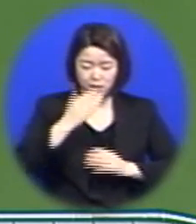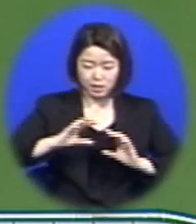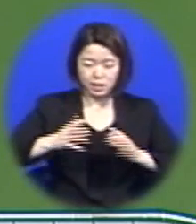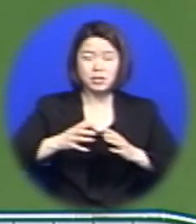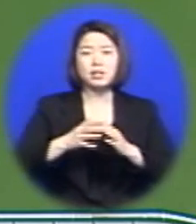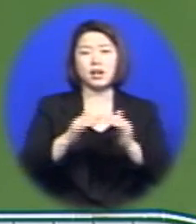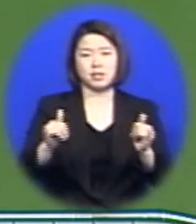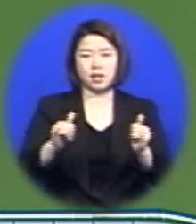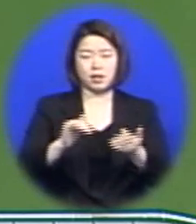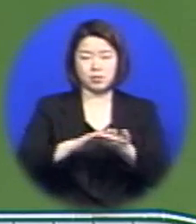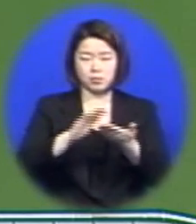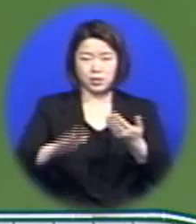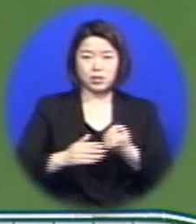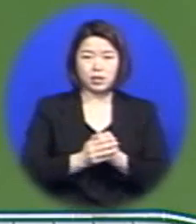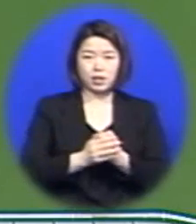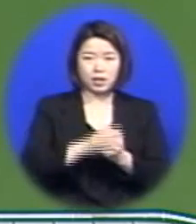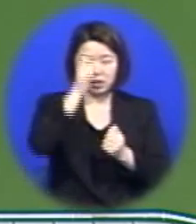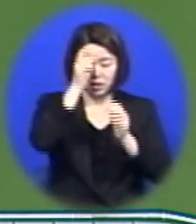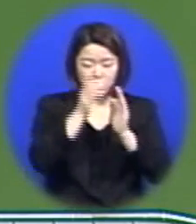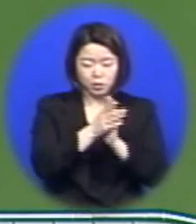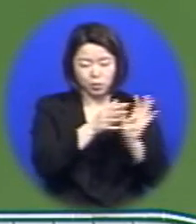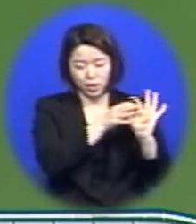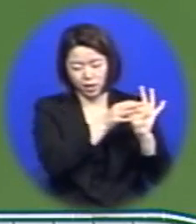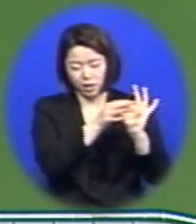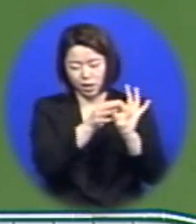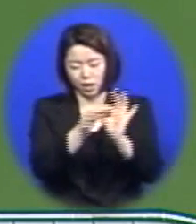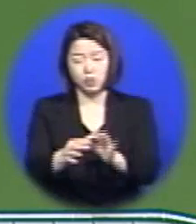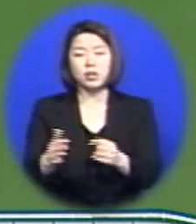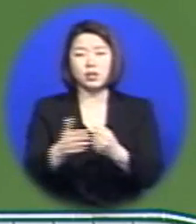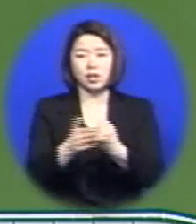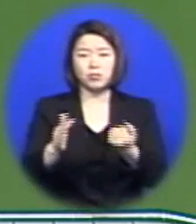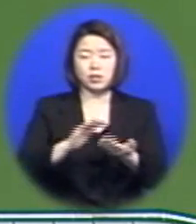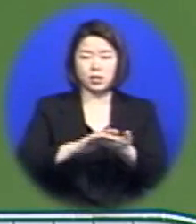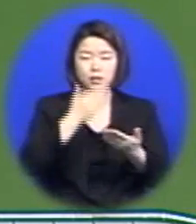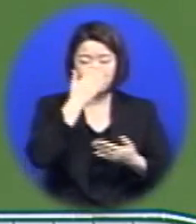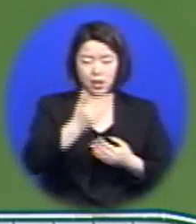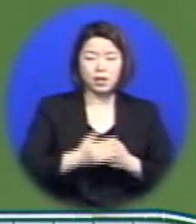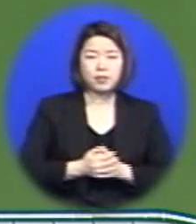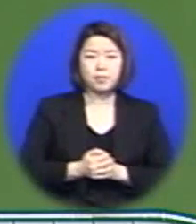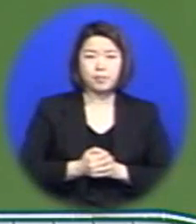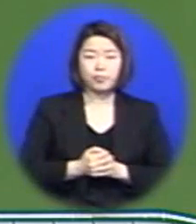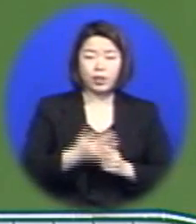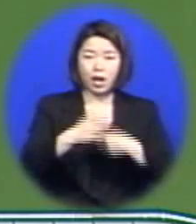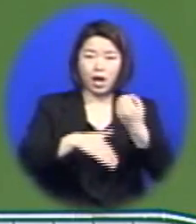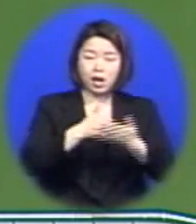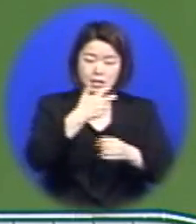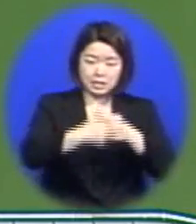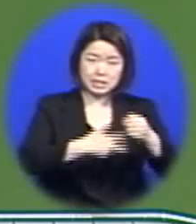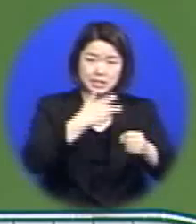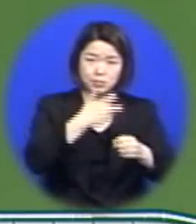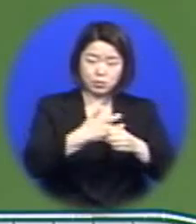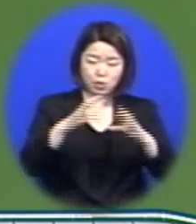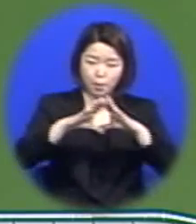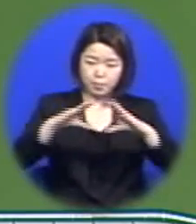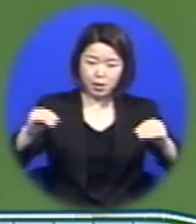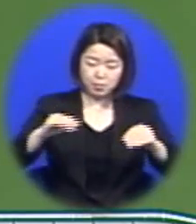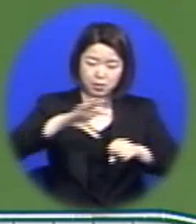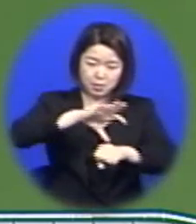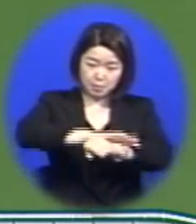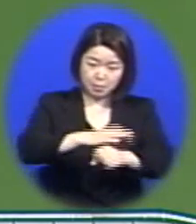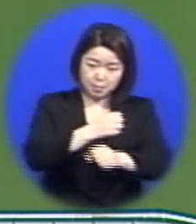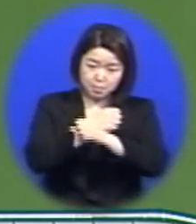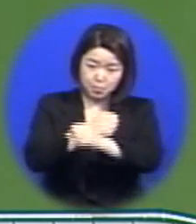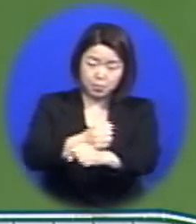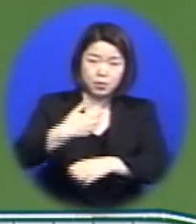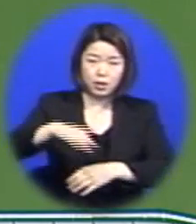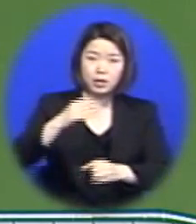이스라엘에 기도가 이어졌기 때문입니다 하나님께서 이스라엘을 70년 동안 바벨론에 포로로 가게